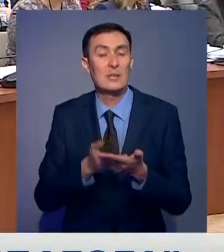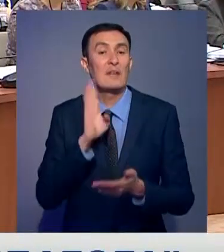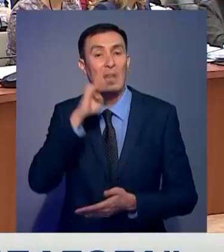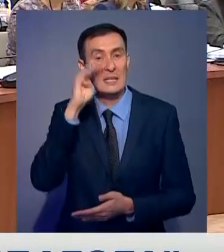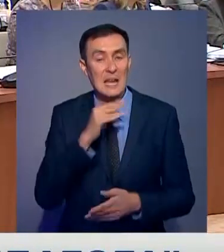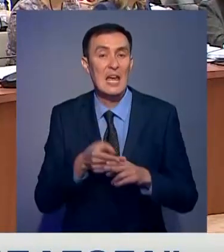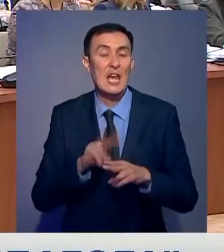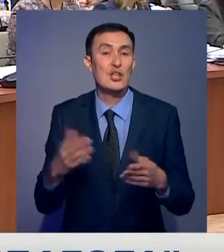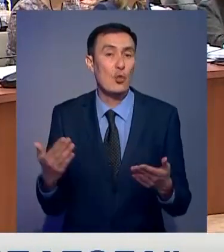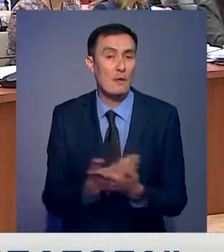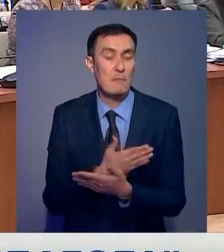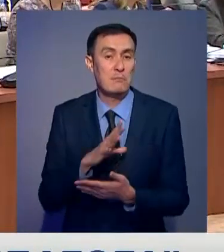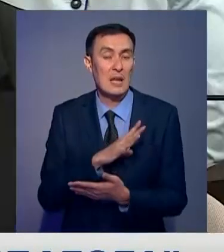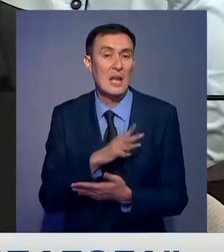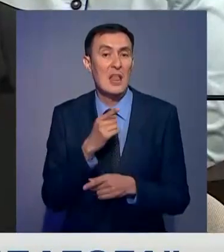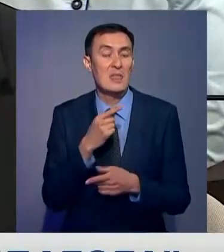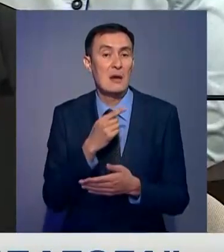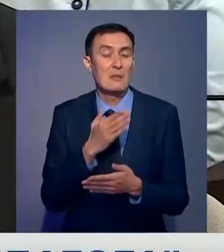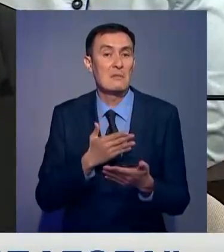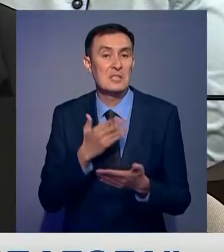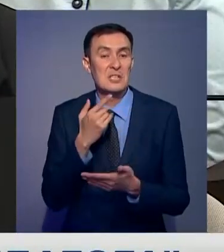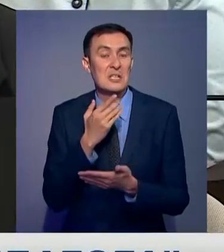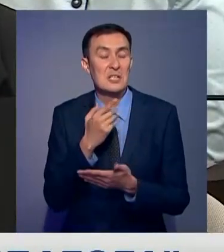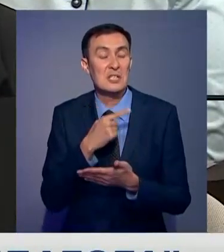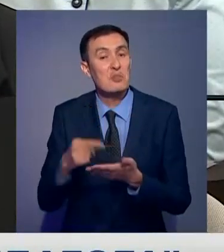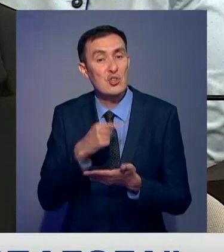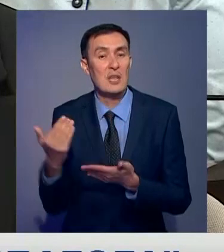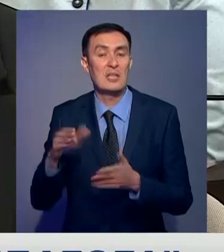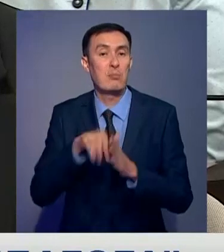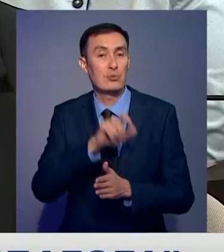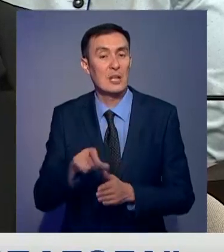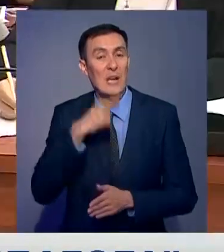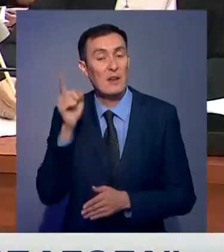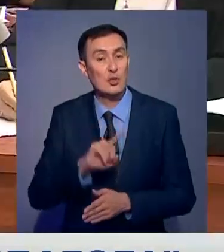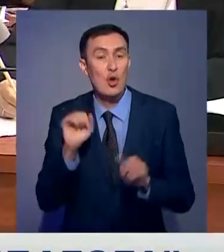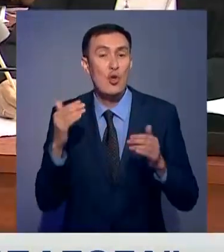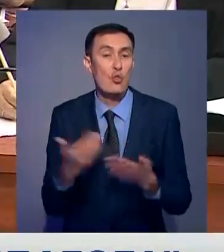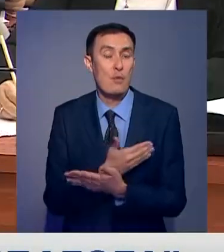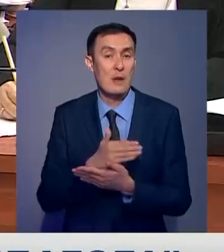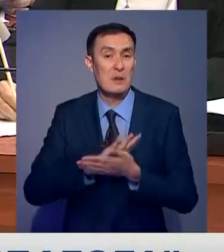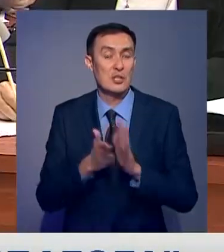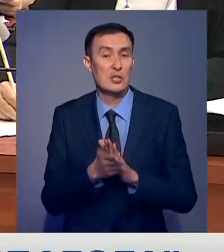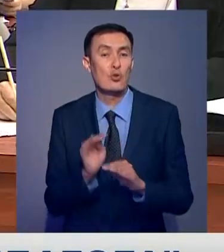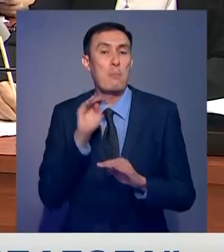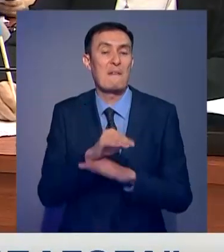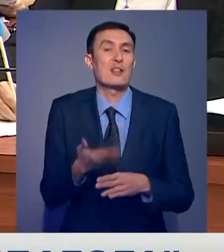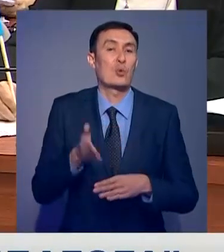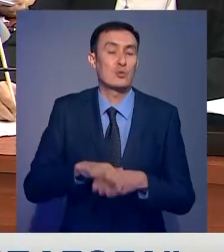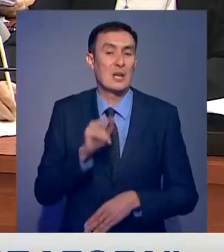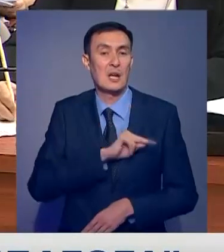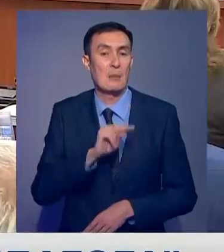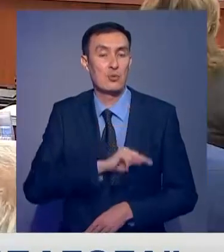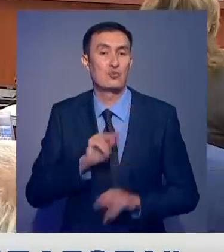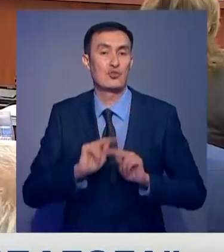родителей. Эти новеллы вызвали нарекания у некоторых мажилисменов. Депутаты считают, что новые позиции добавят нагрузку к